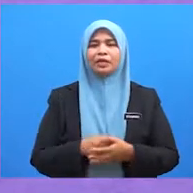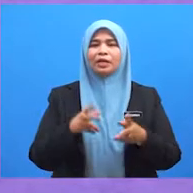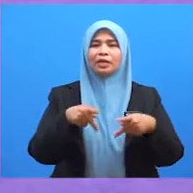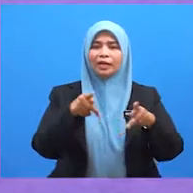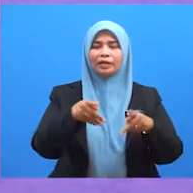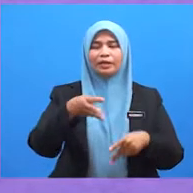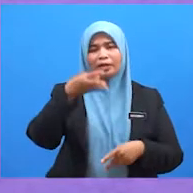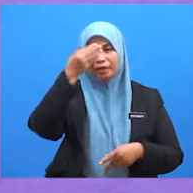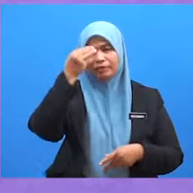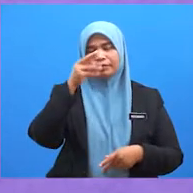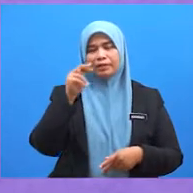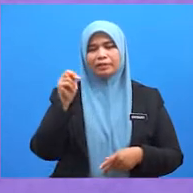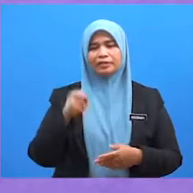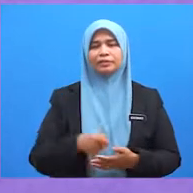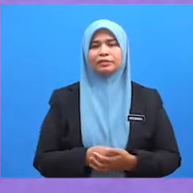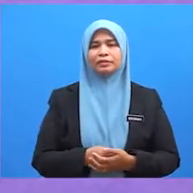Kaedah hafalan.